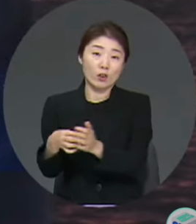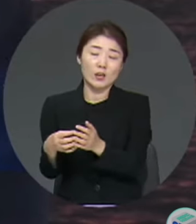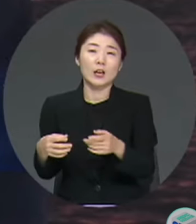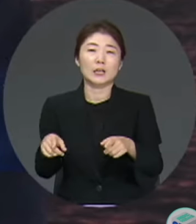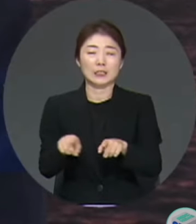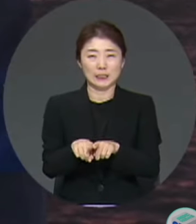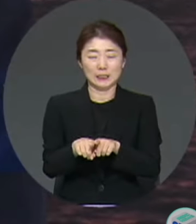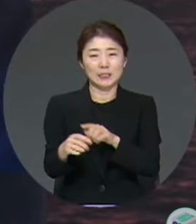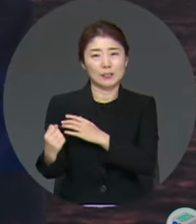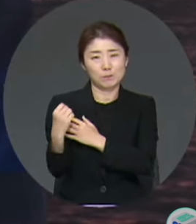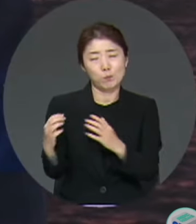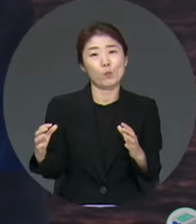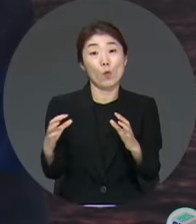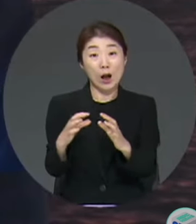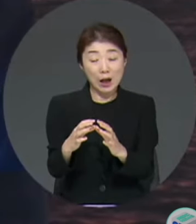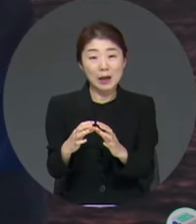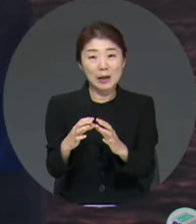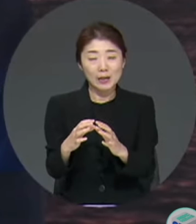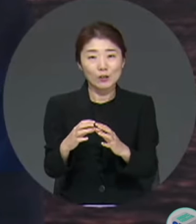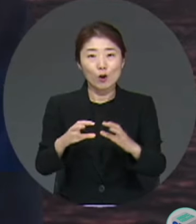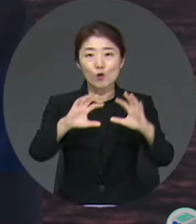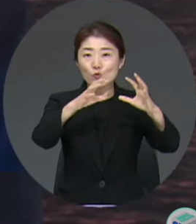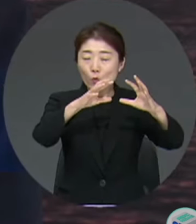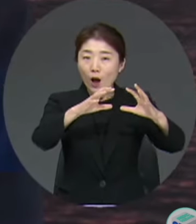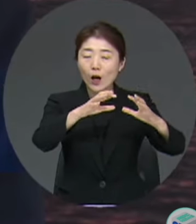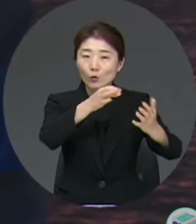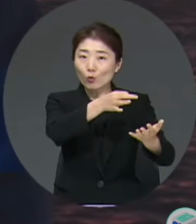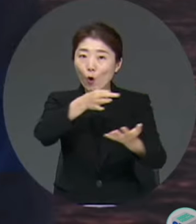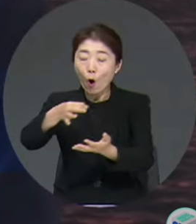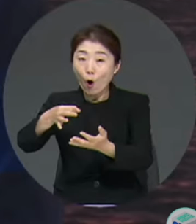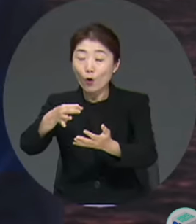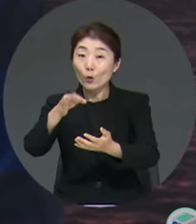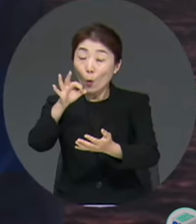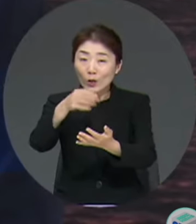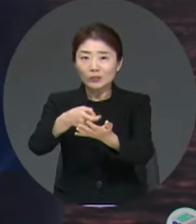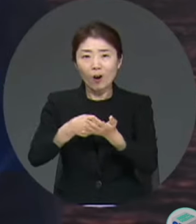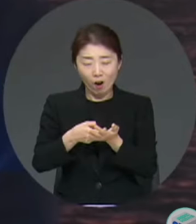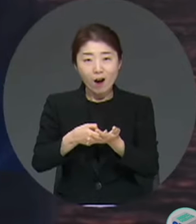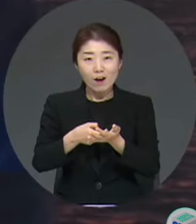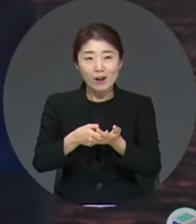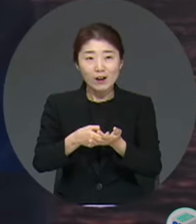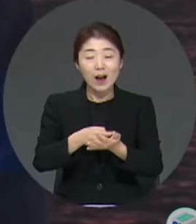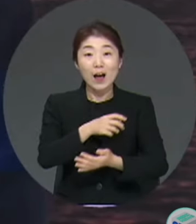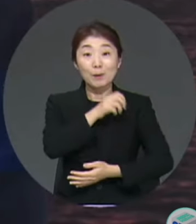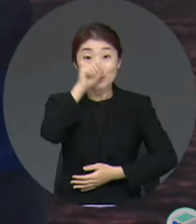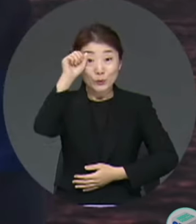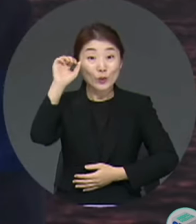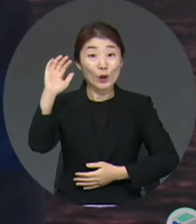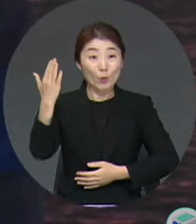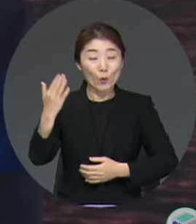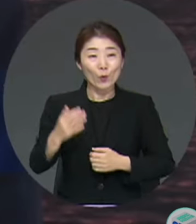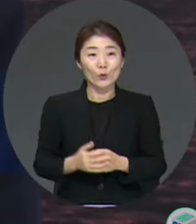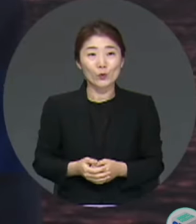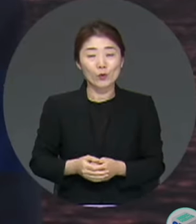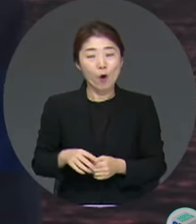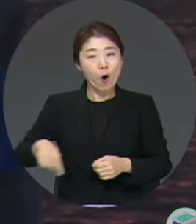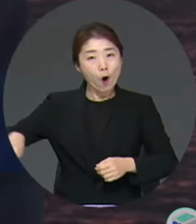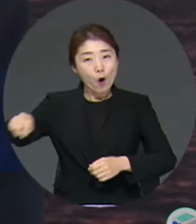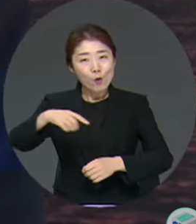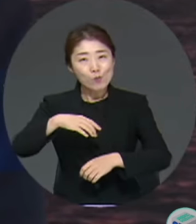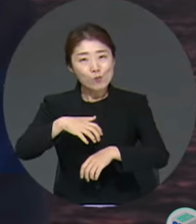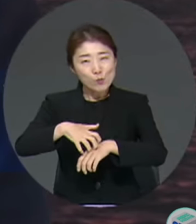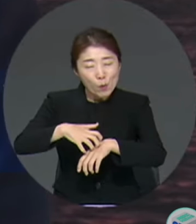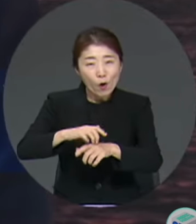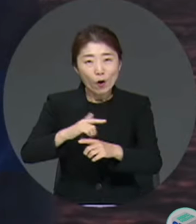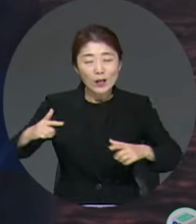모아서 국가 예산을 먼저 절약했다는 점 그리고 지역민의 민원을 해결했다는 점에서